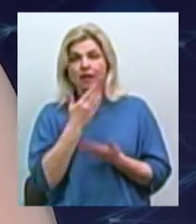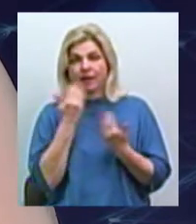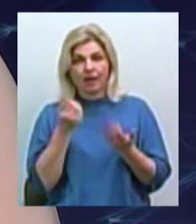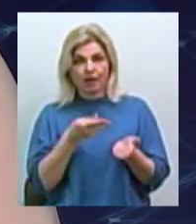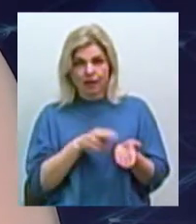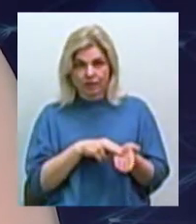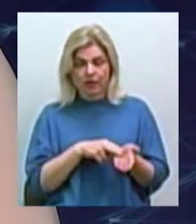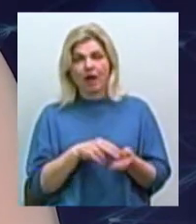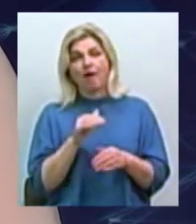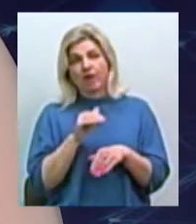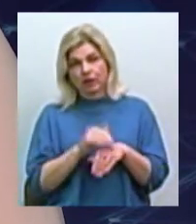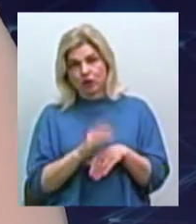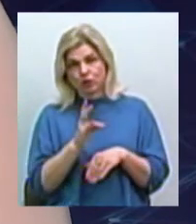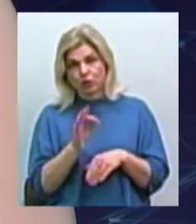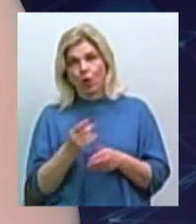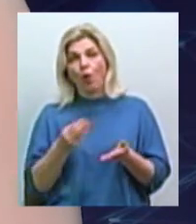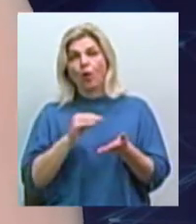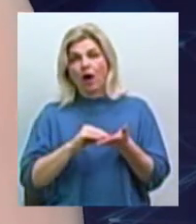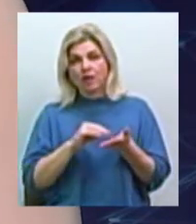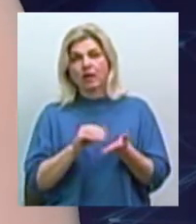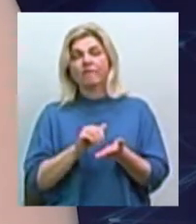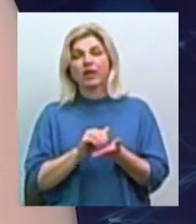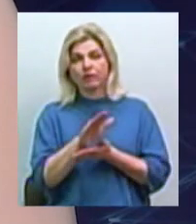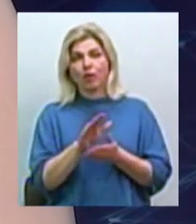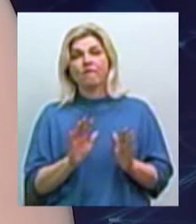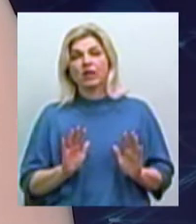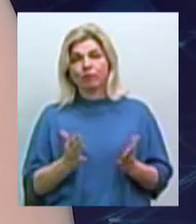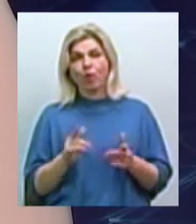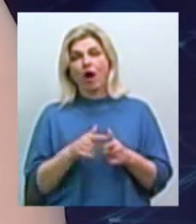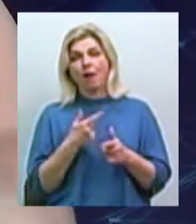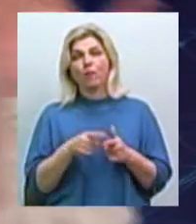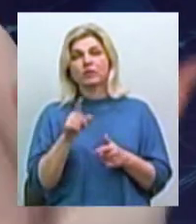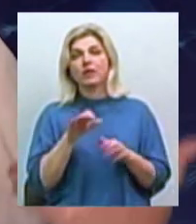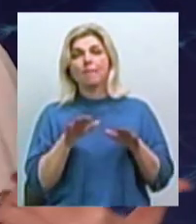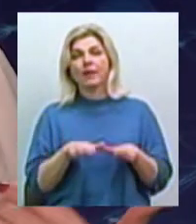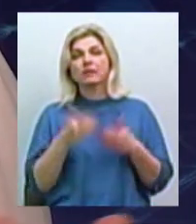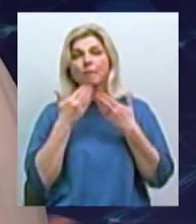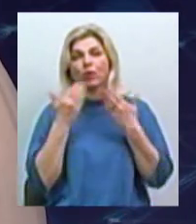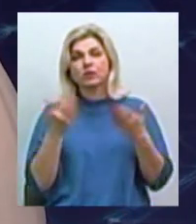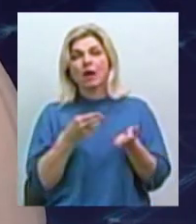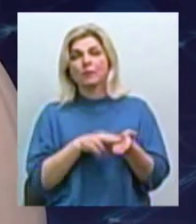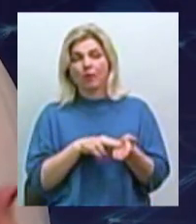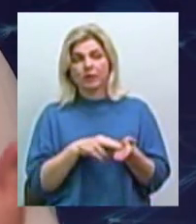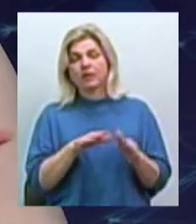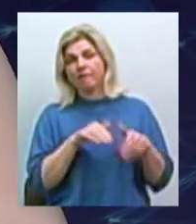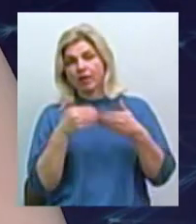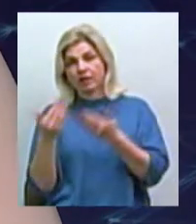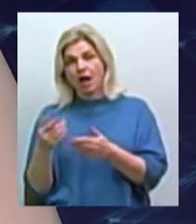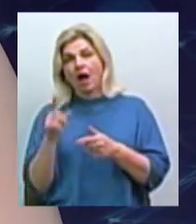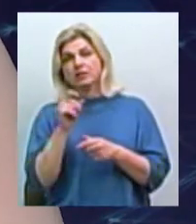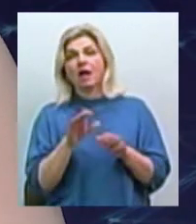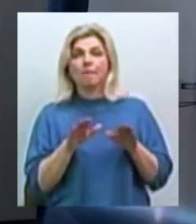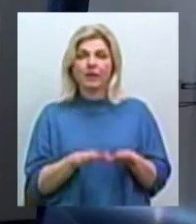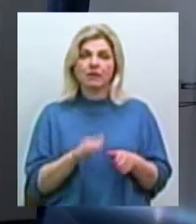фактично, вони вказують, що фактично відмовити в даному випадку або за місцем останньої реєстрації вони звертаються, або за